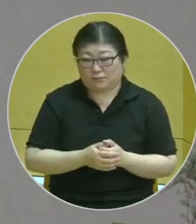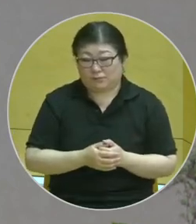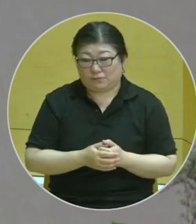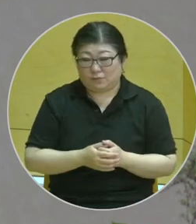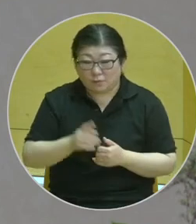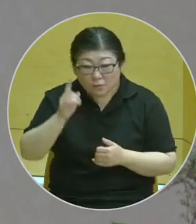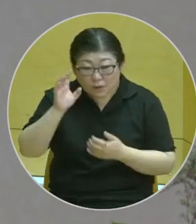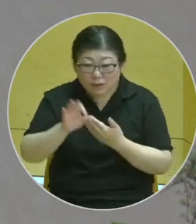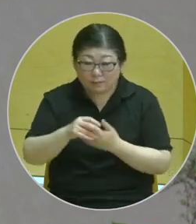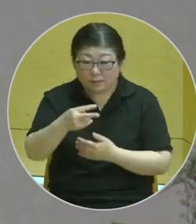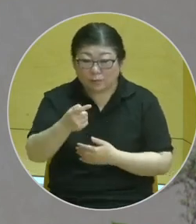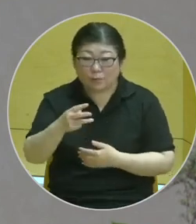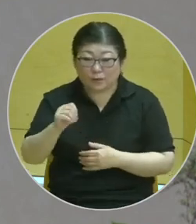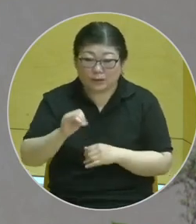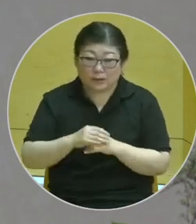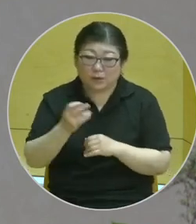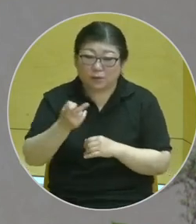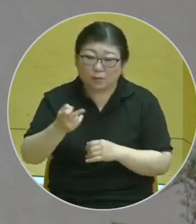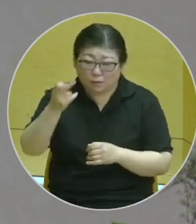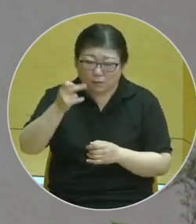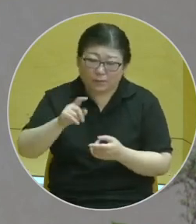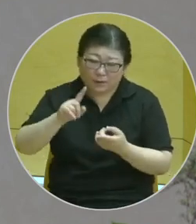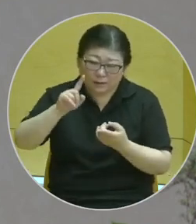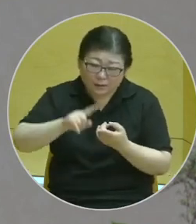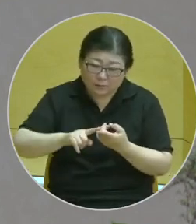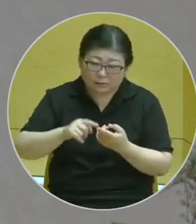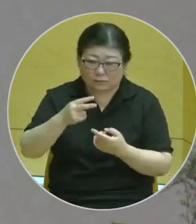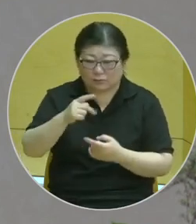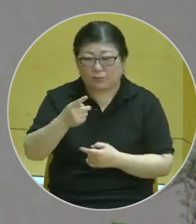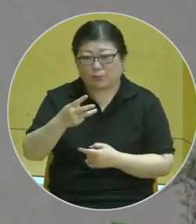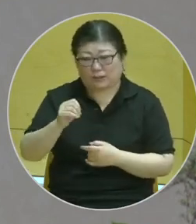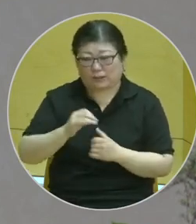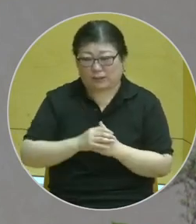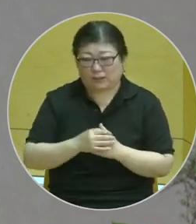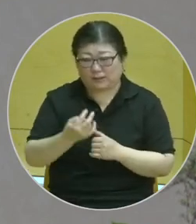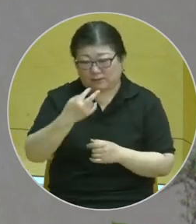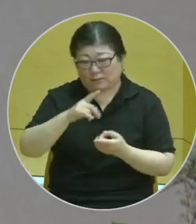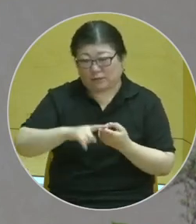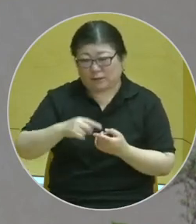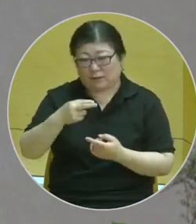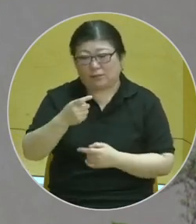도리 가 있었어요 오빠 되며 돌이 생명에 대한 도리